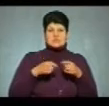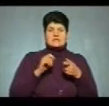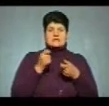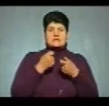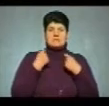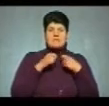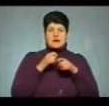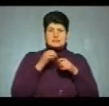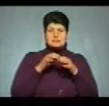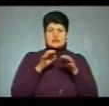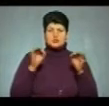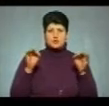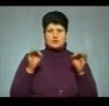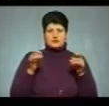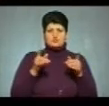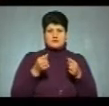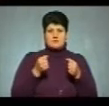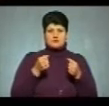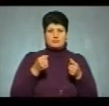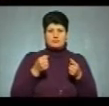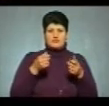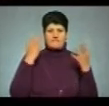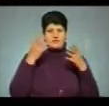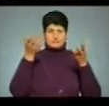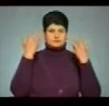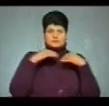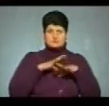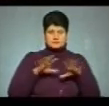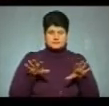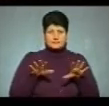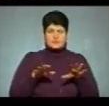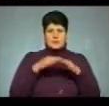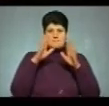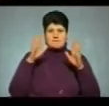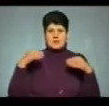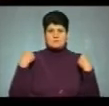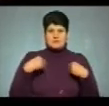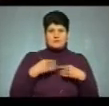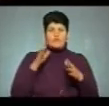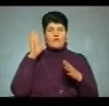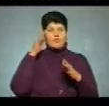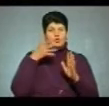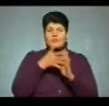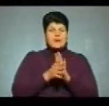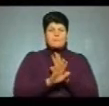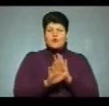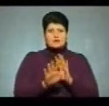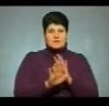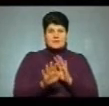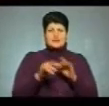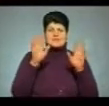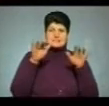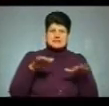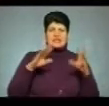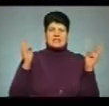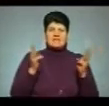щоб трималось, щоб не вітер не здував. Плащ-палатки, вони водонепроникні, сніг, вітер,